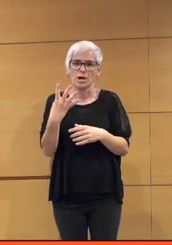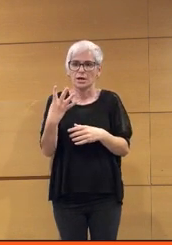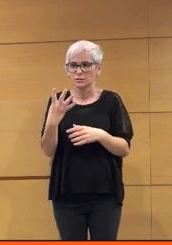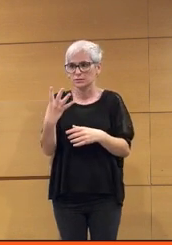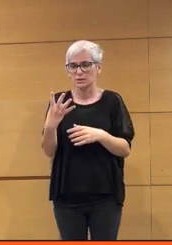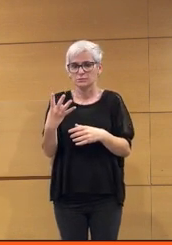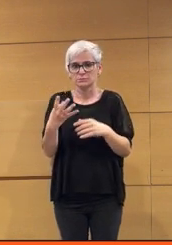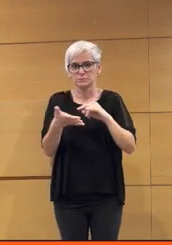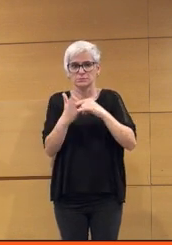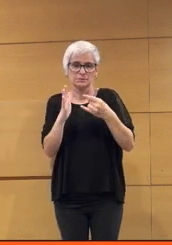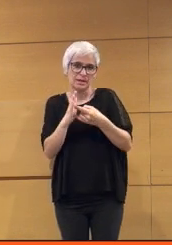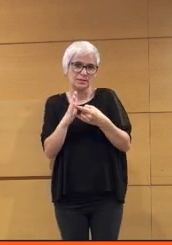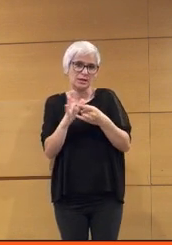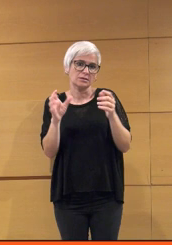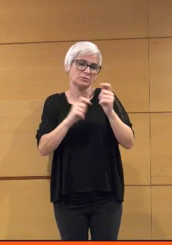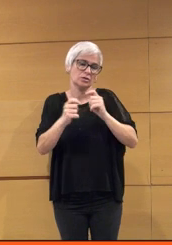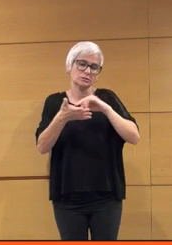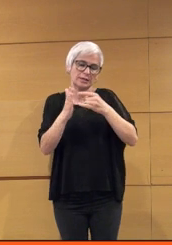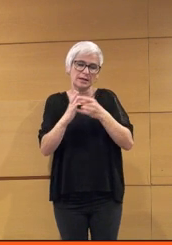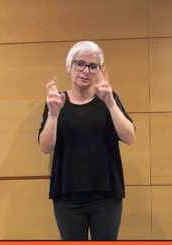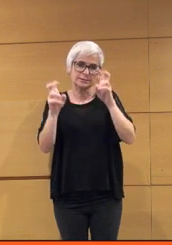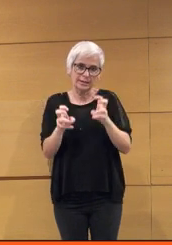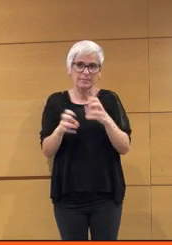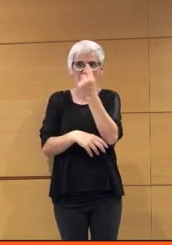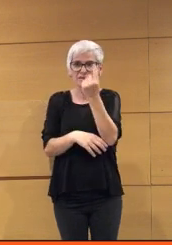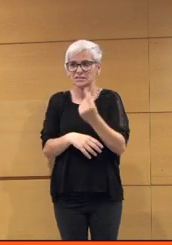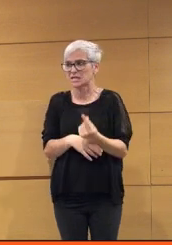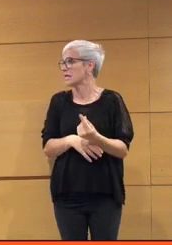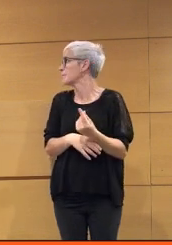especificacions tècniques sobre disseny, no?